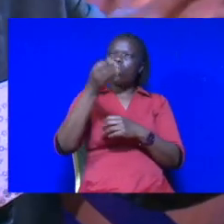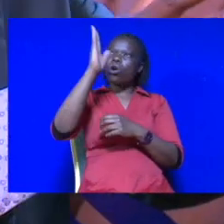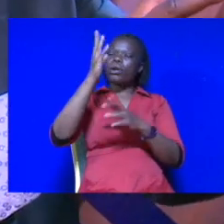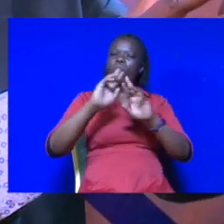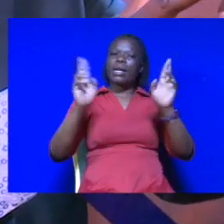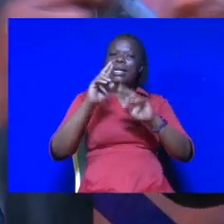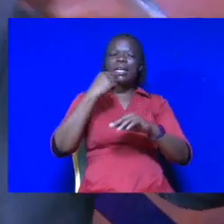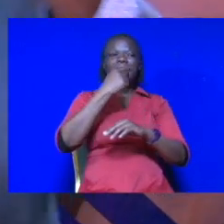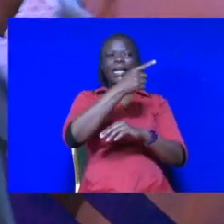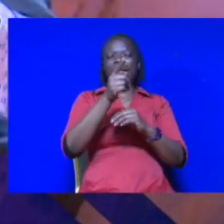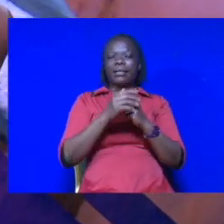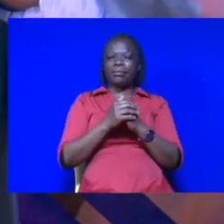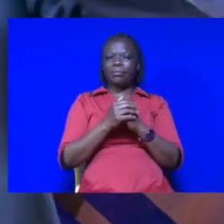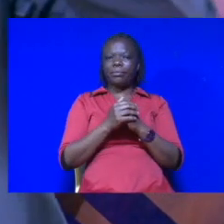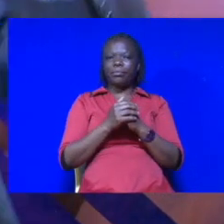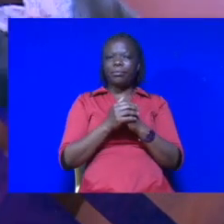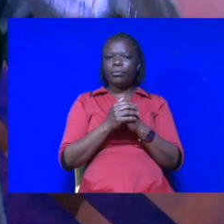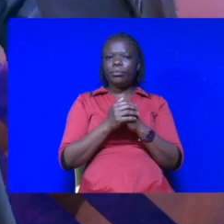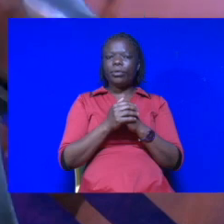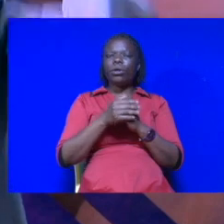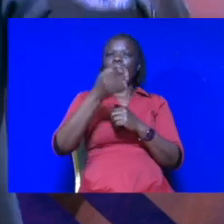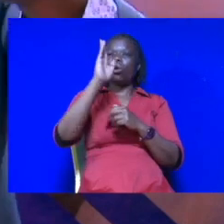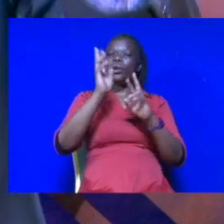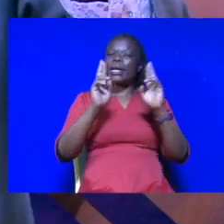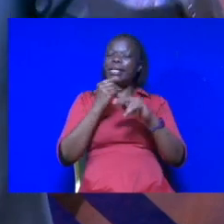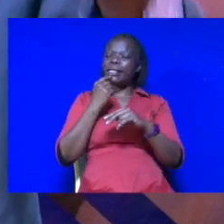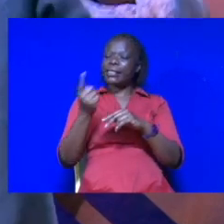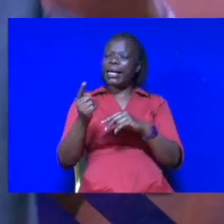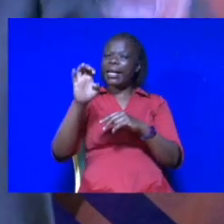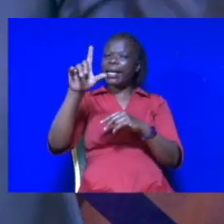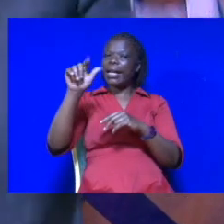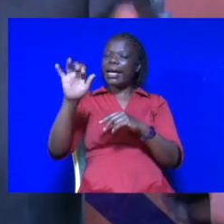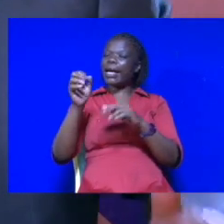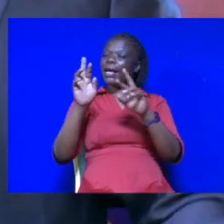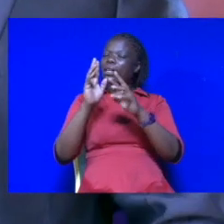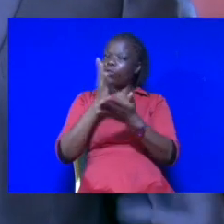alishamwambia, kumbukeni, Mungu alishamwambia kwamba mvua itanyesha.